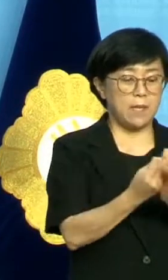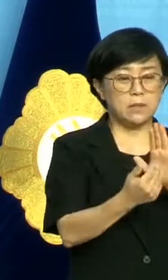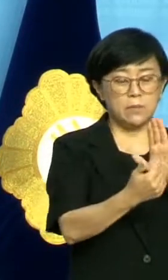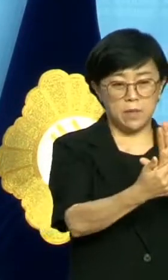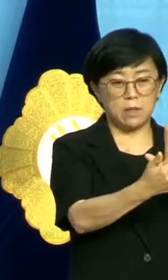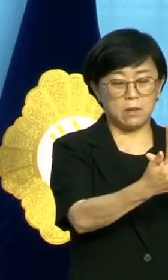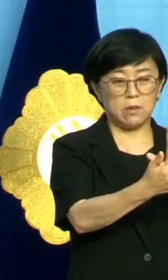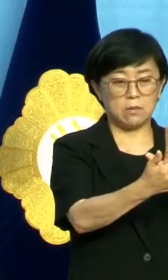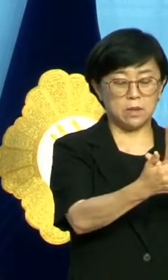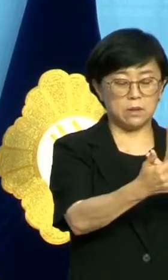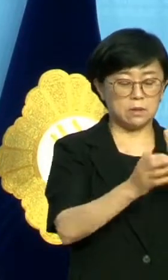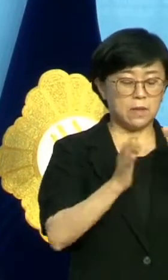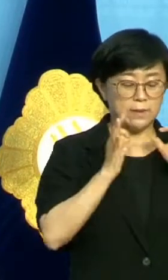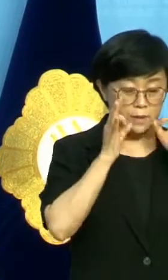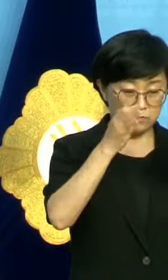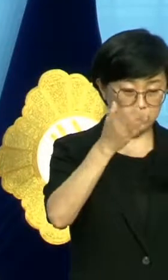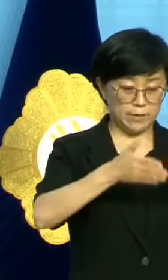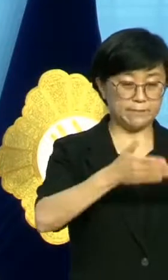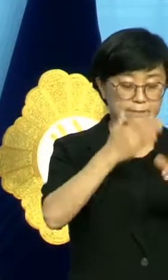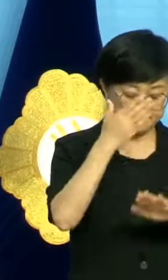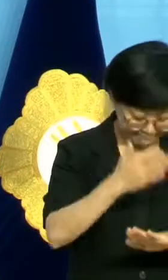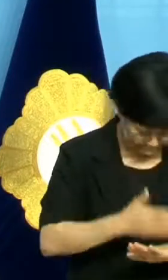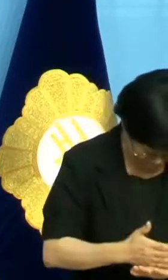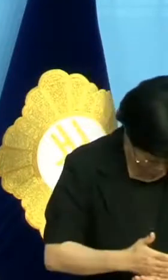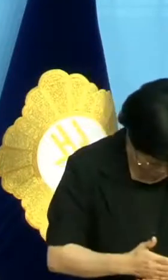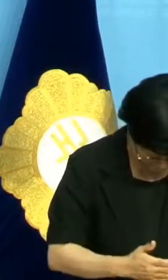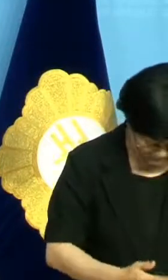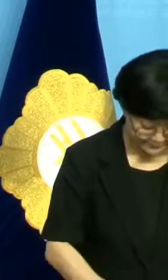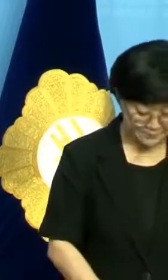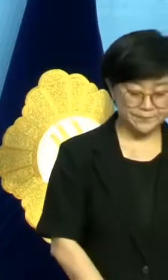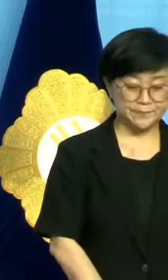간곡히 당부드립니다 고맙습니다